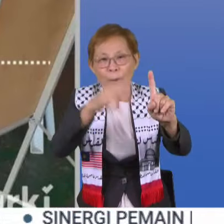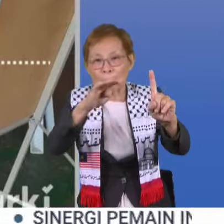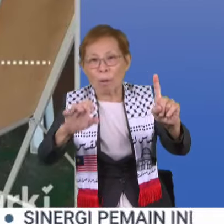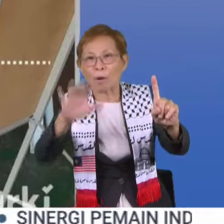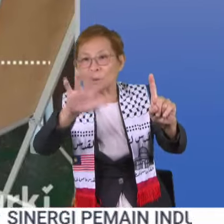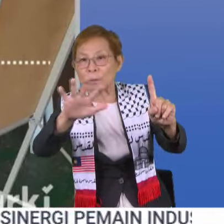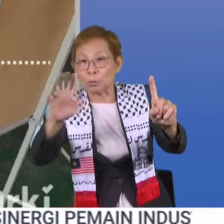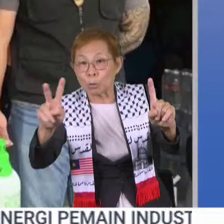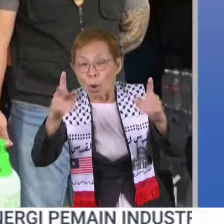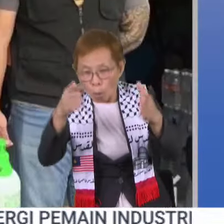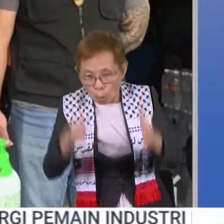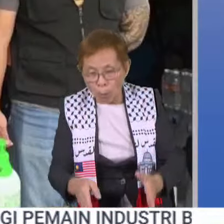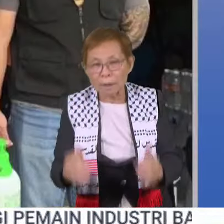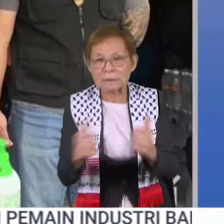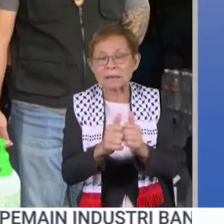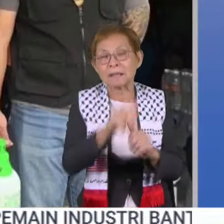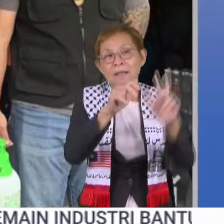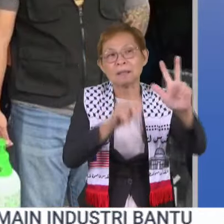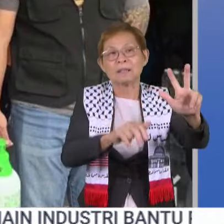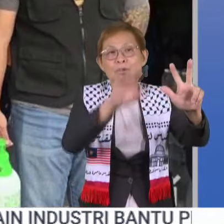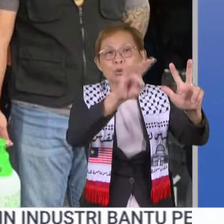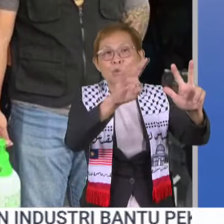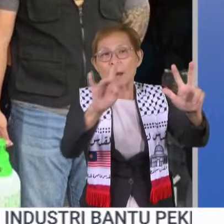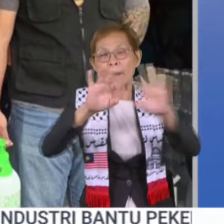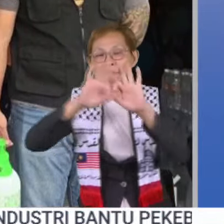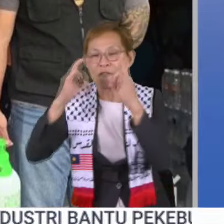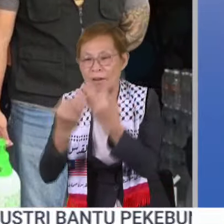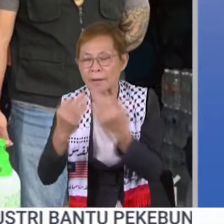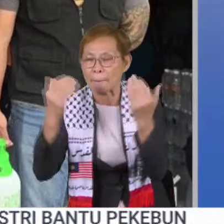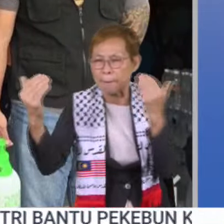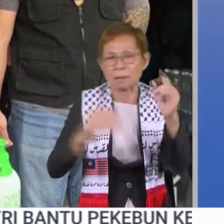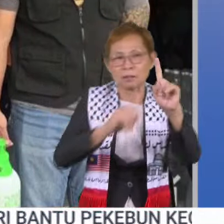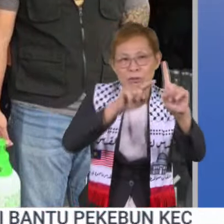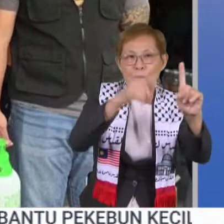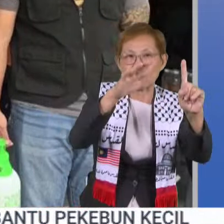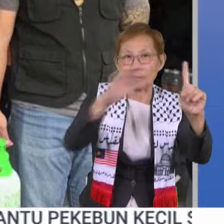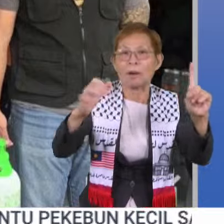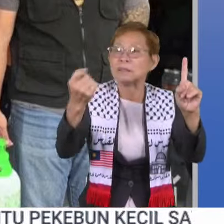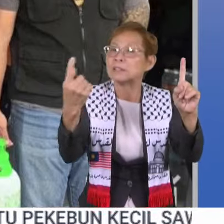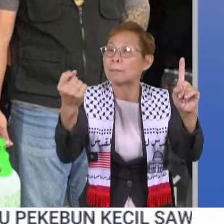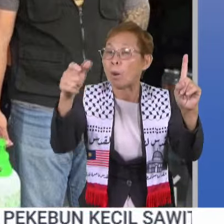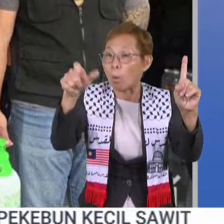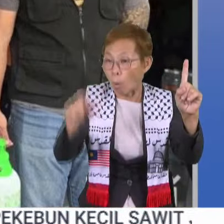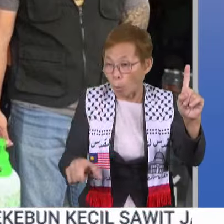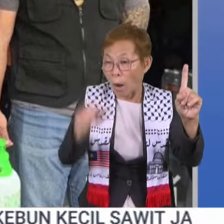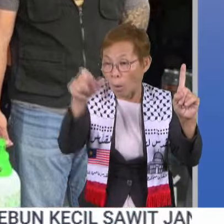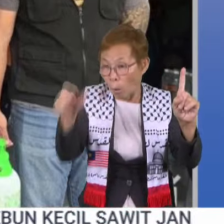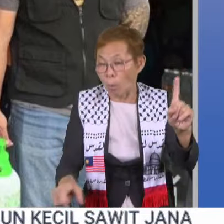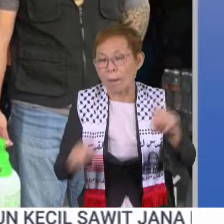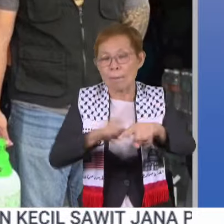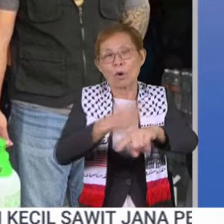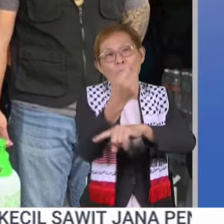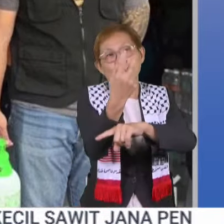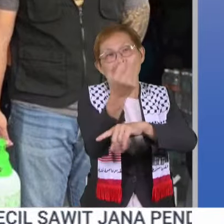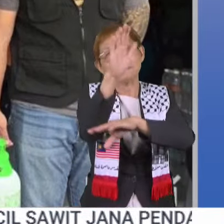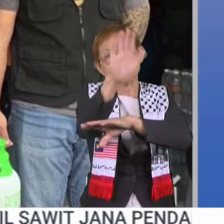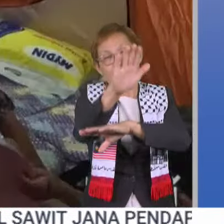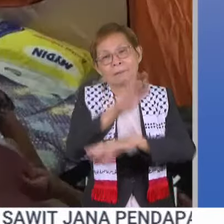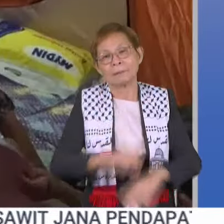1452 orang dengan 378 keluarga berbanding 1511 orang pada pukul 12